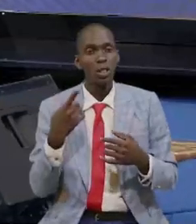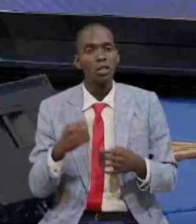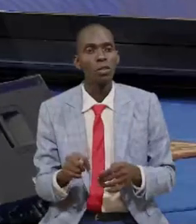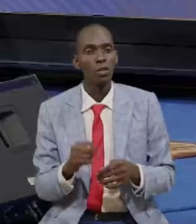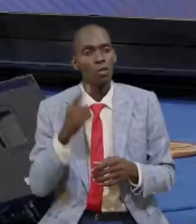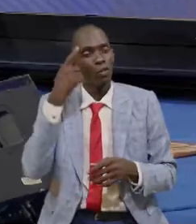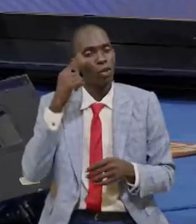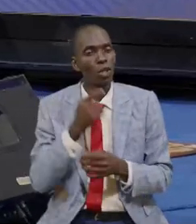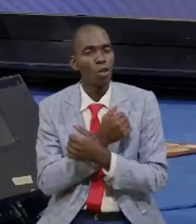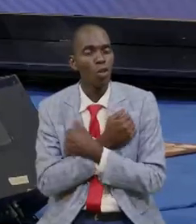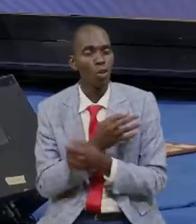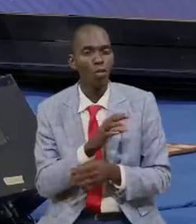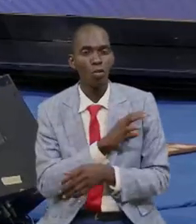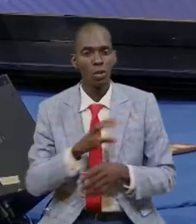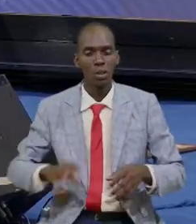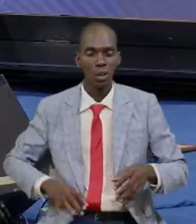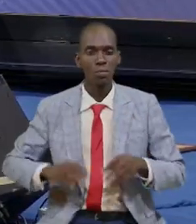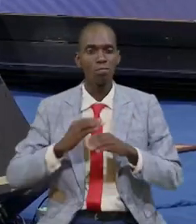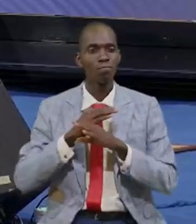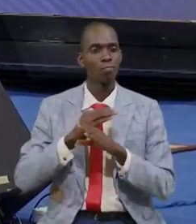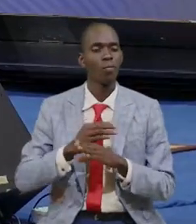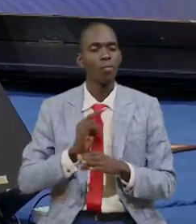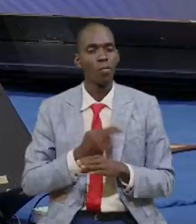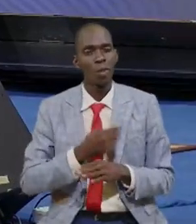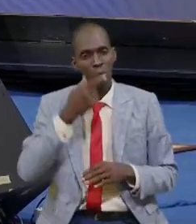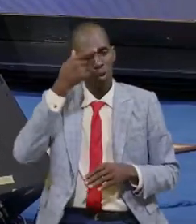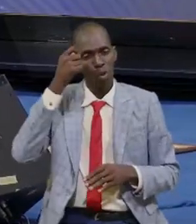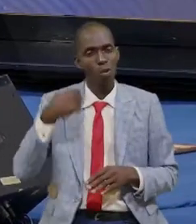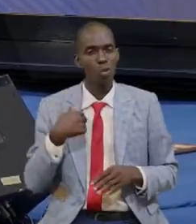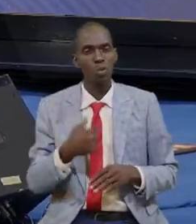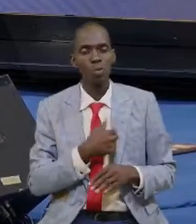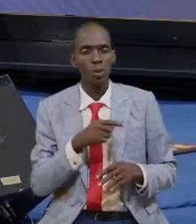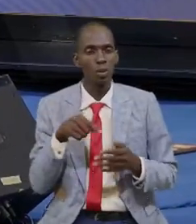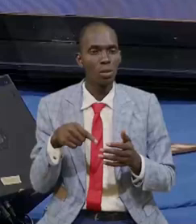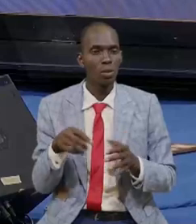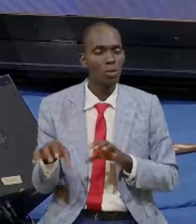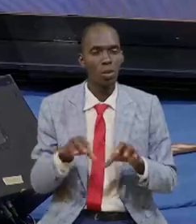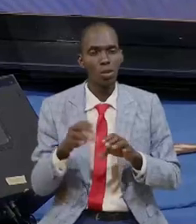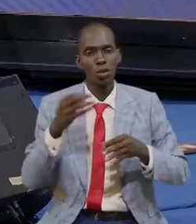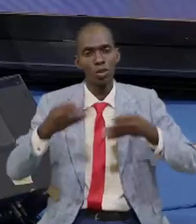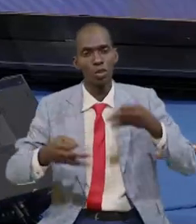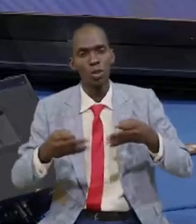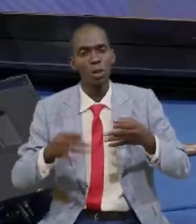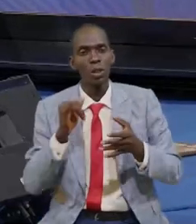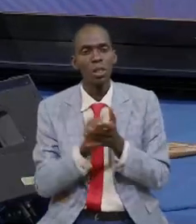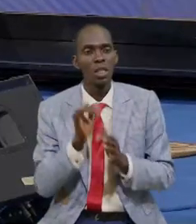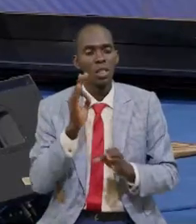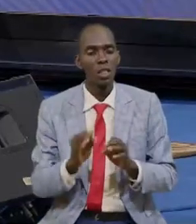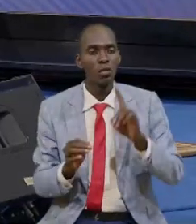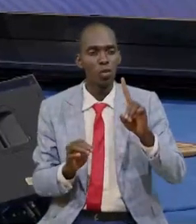nous presse. Parce que nous estimons que si un seul est mort pour